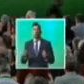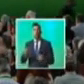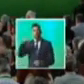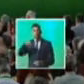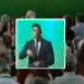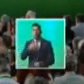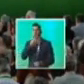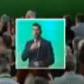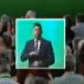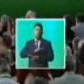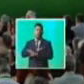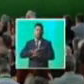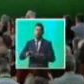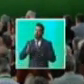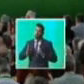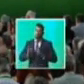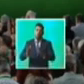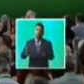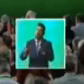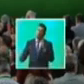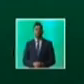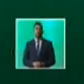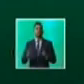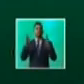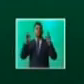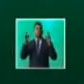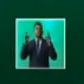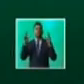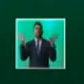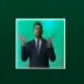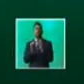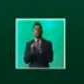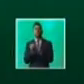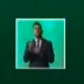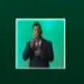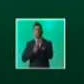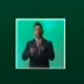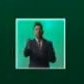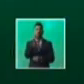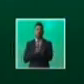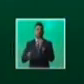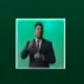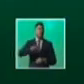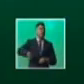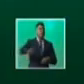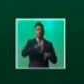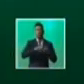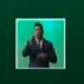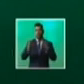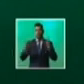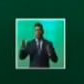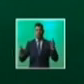Εάν ο πρώτος έχει την απόλυτη πλειοψηφία, είναι αυτονόητο, προβλέπεται και από το Σύνταγμα, να είναι αυτός που θα πάρει την